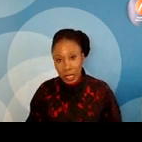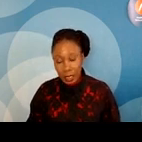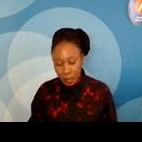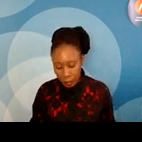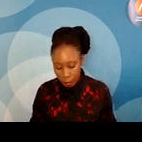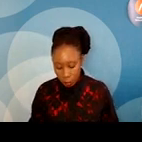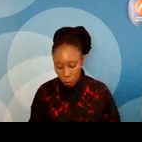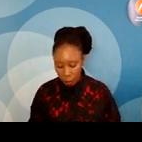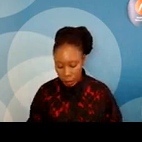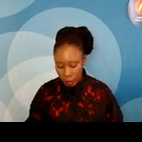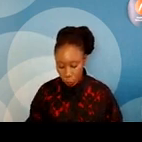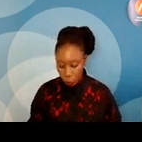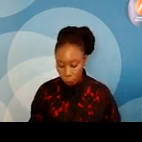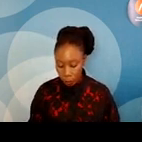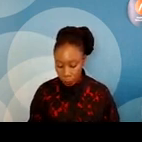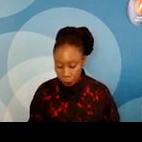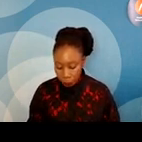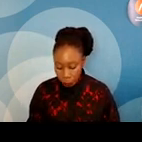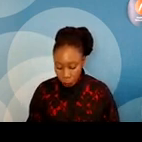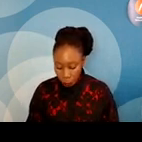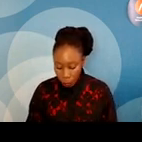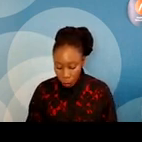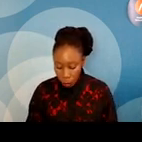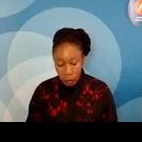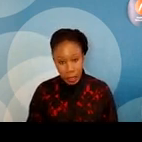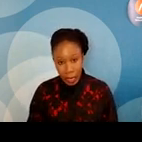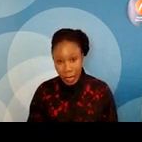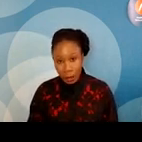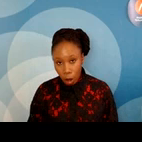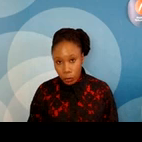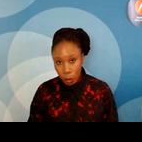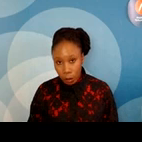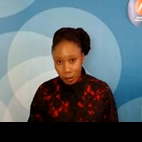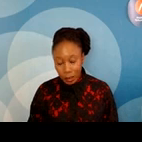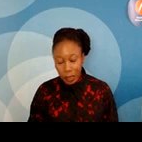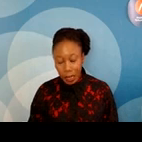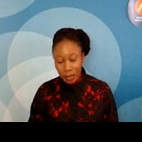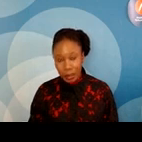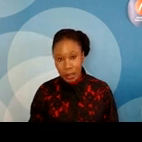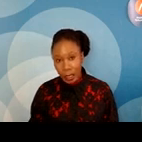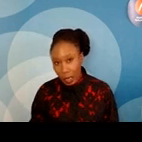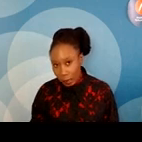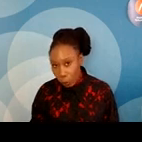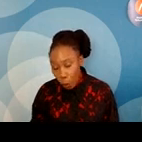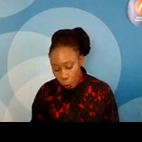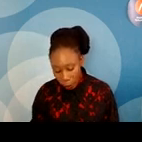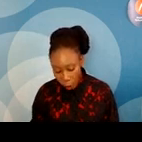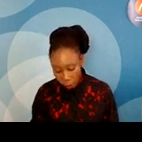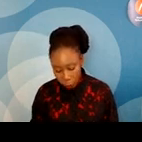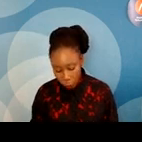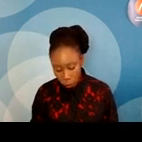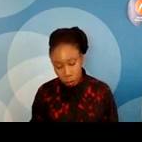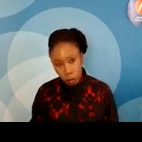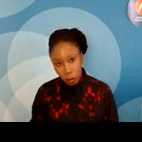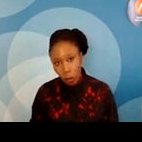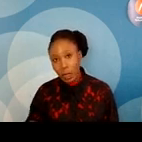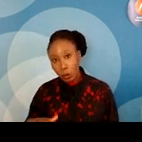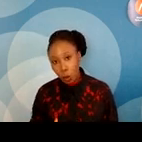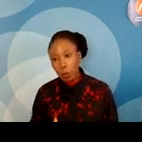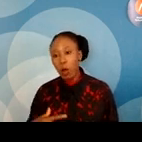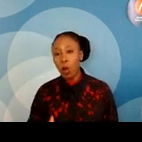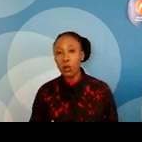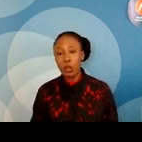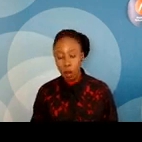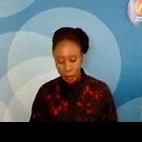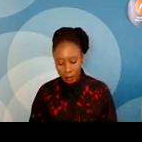också integreras i organisationer. Det är avgörande här att HR har en roll och